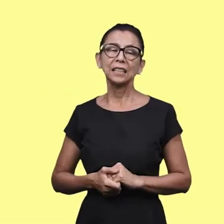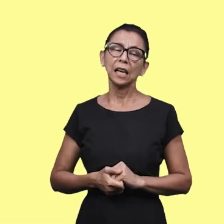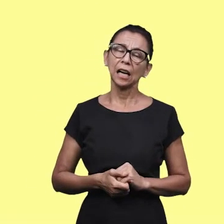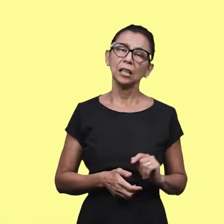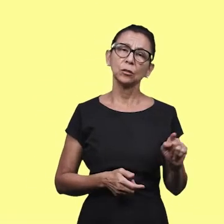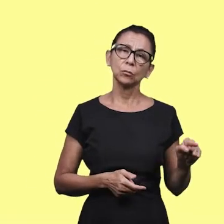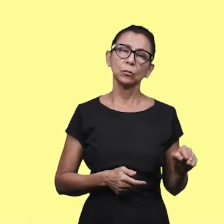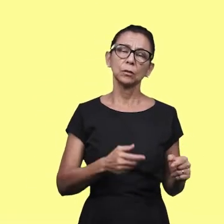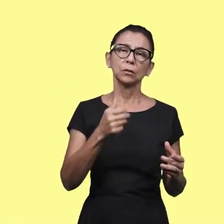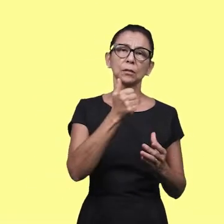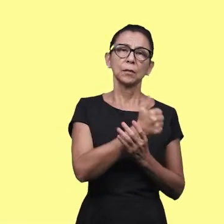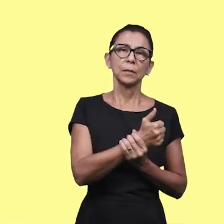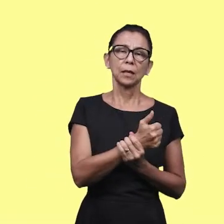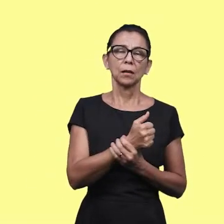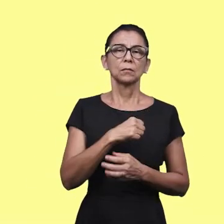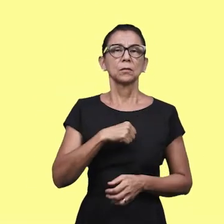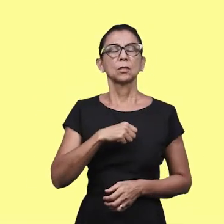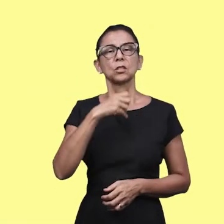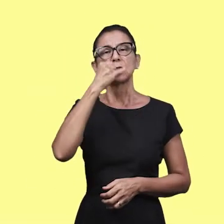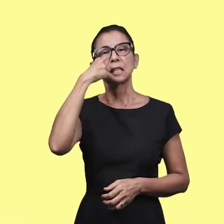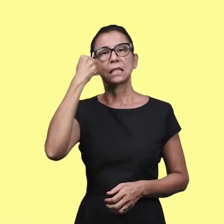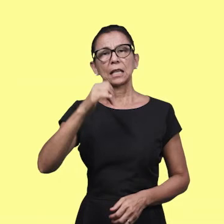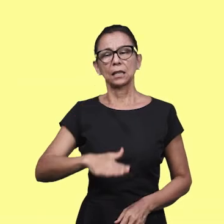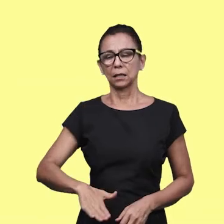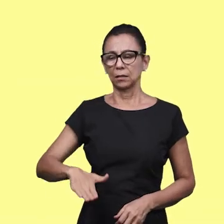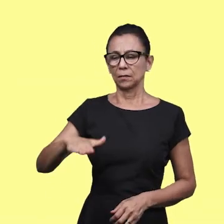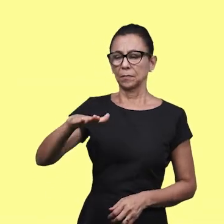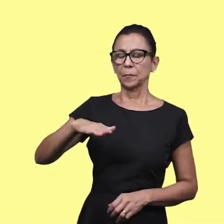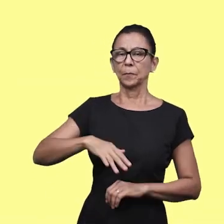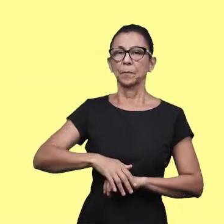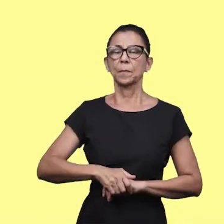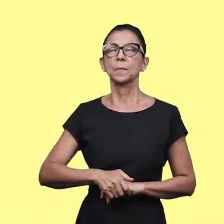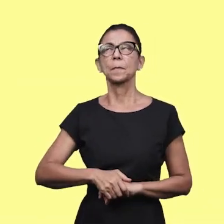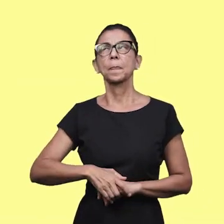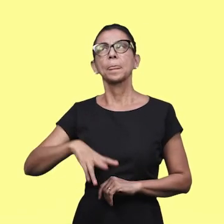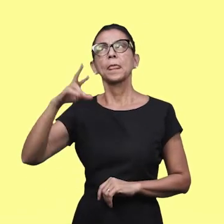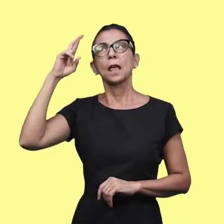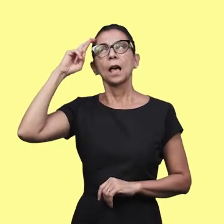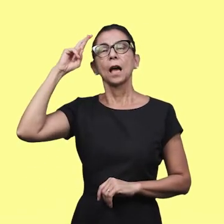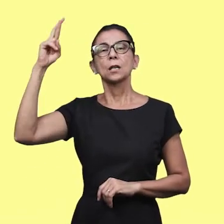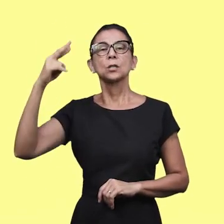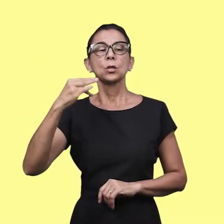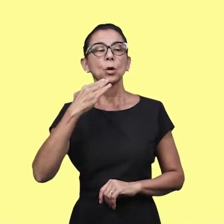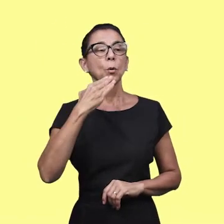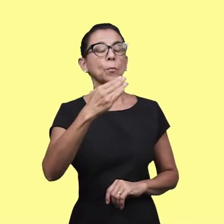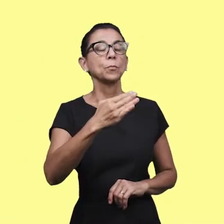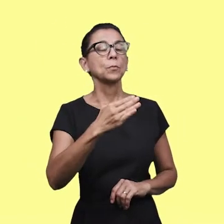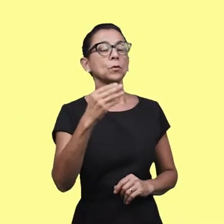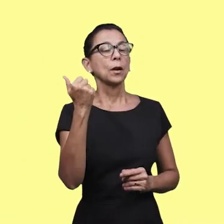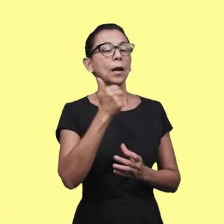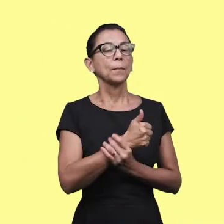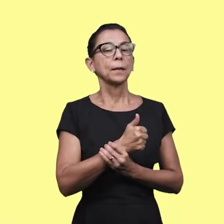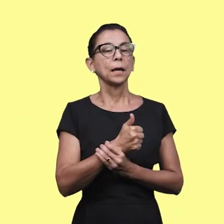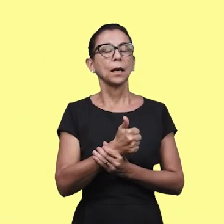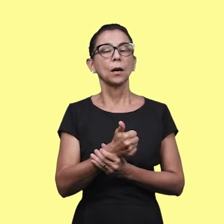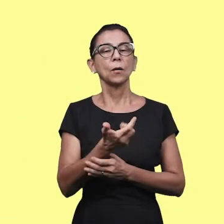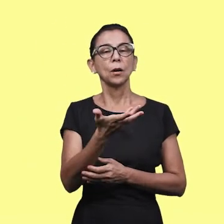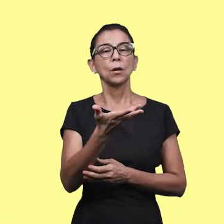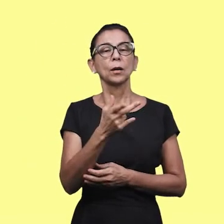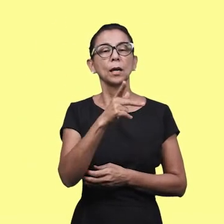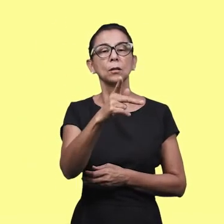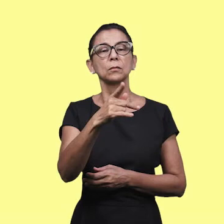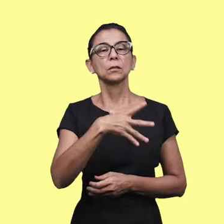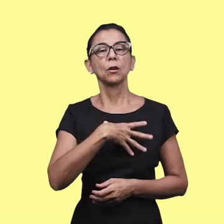demandé à Abraham une offrande d'adoration. Abraham alors est parti le jour d'après avec Isaac son fils